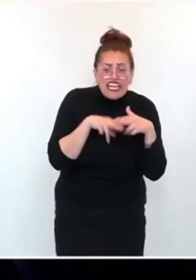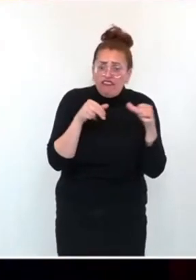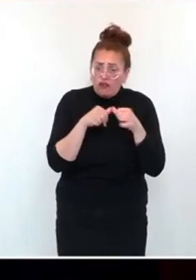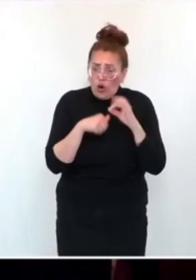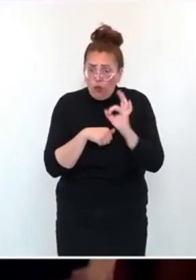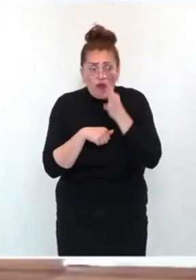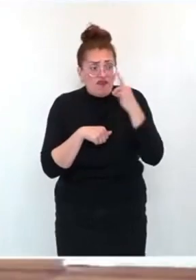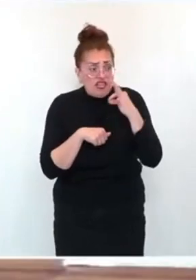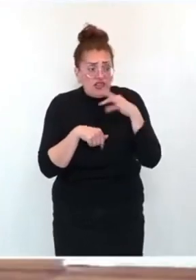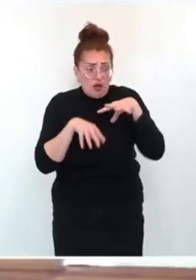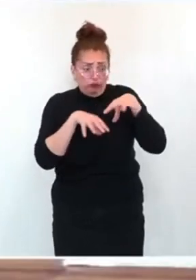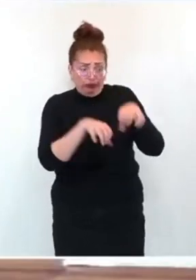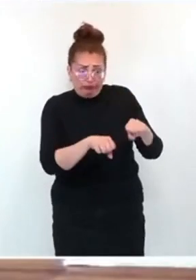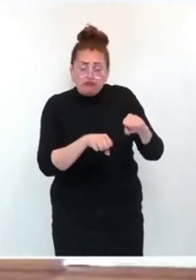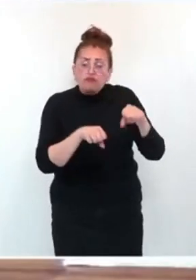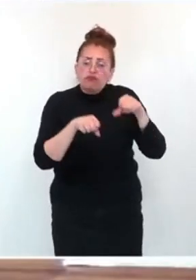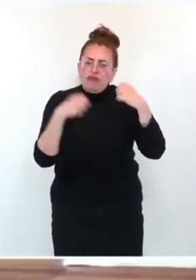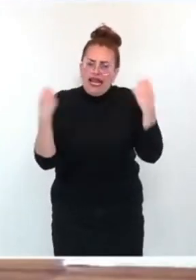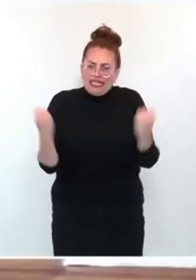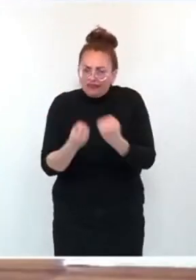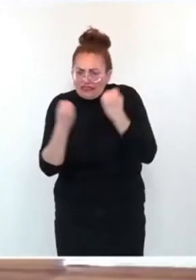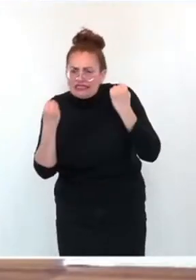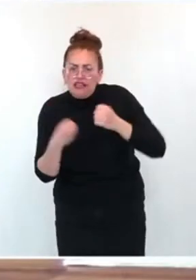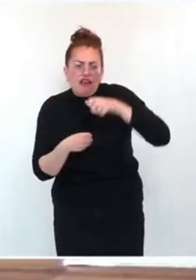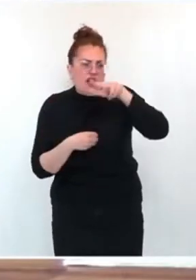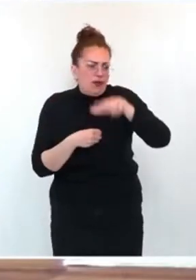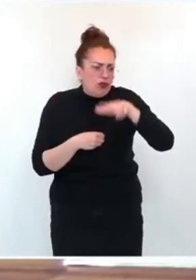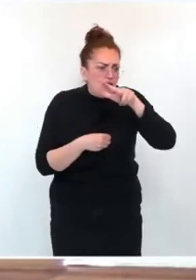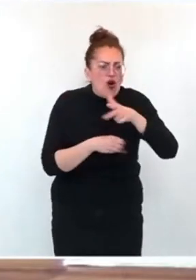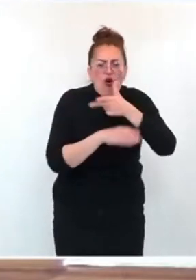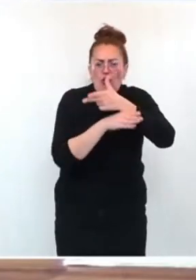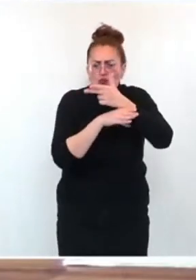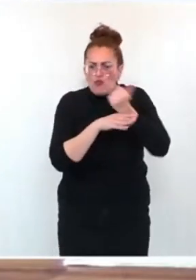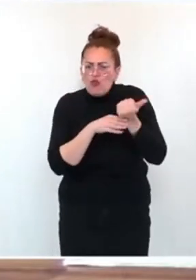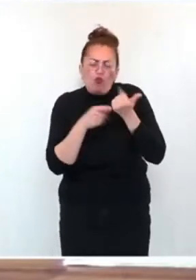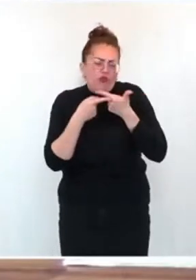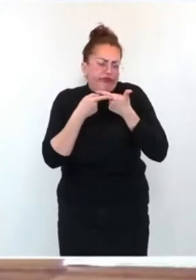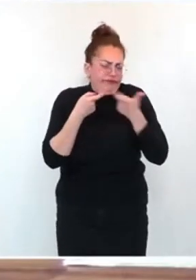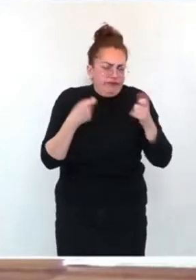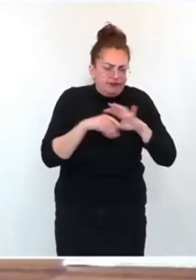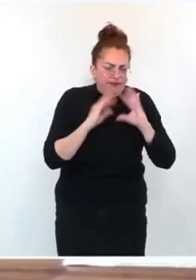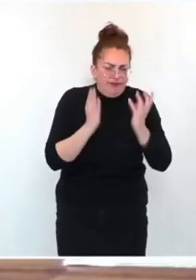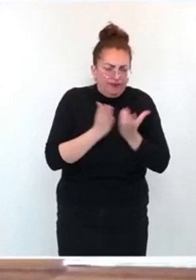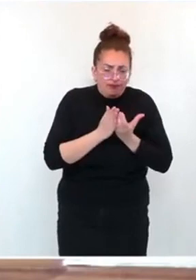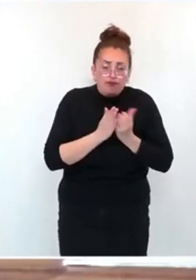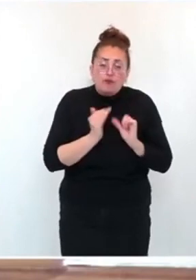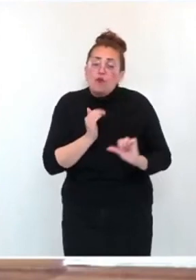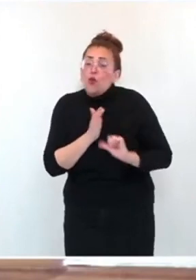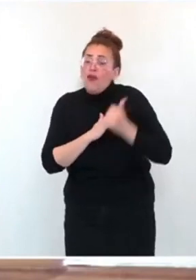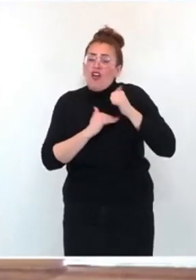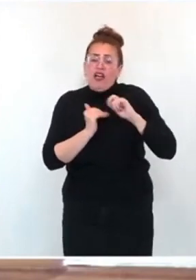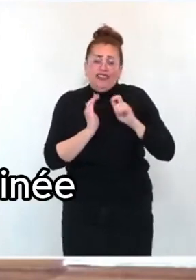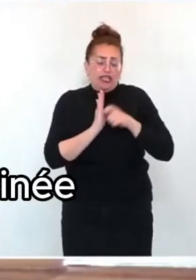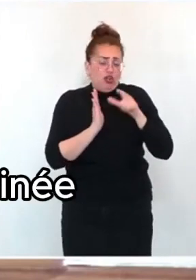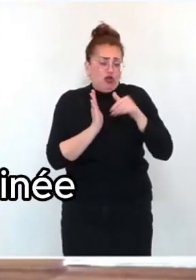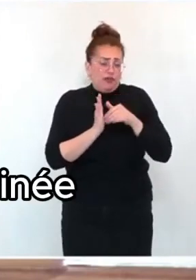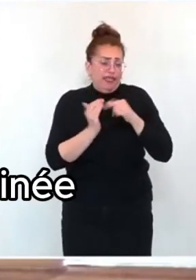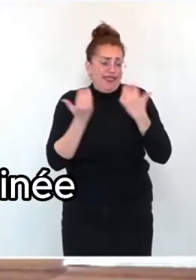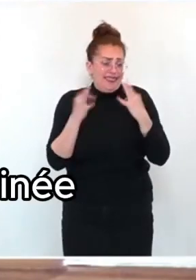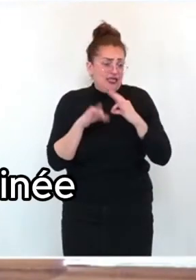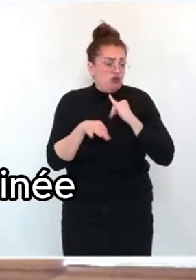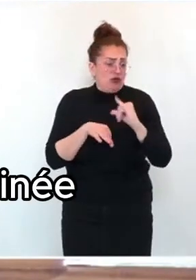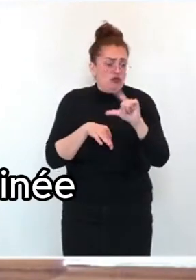activités productives, etc. Le premier protocole qui avait été signé en 2010 avait une durée jusqu'en 2024.